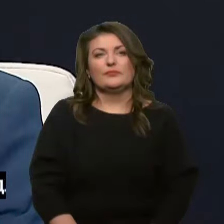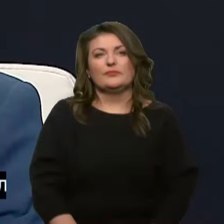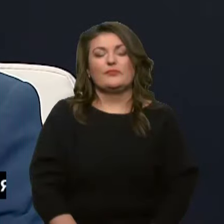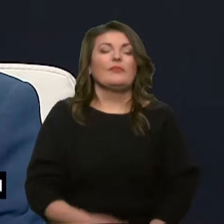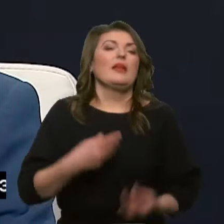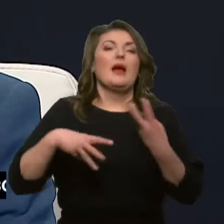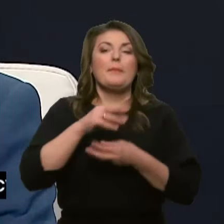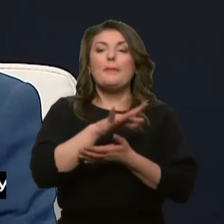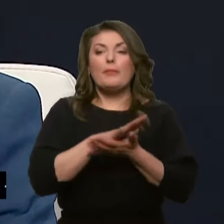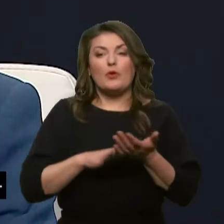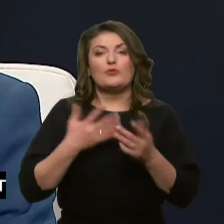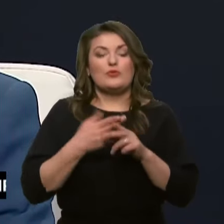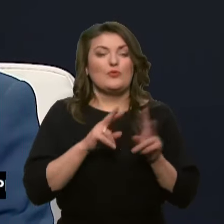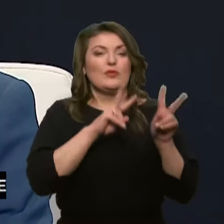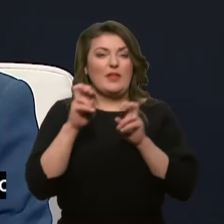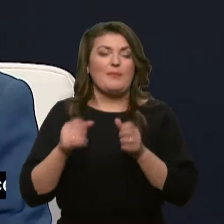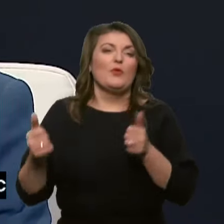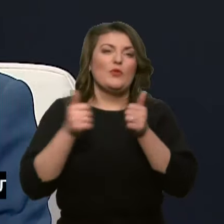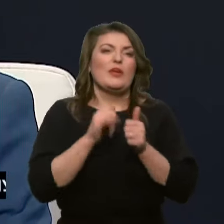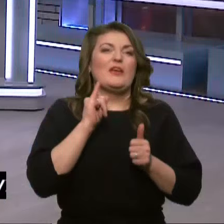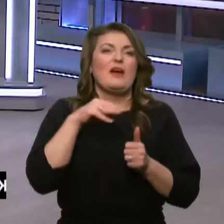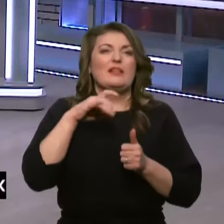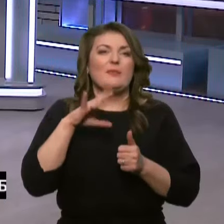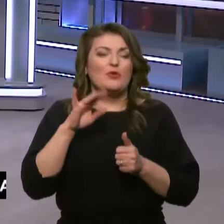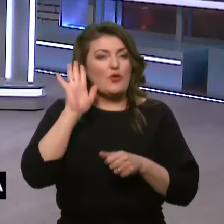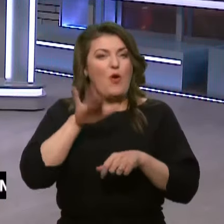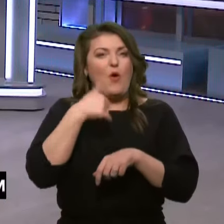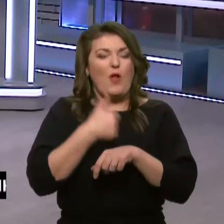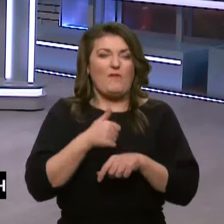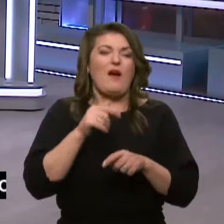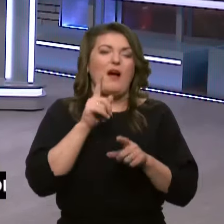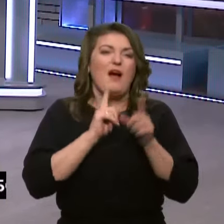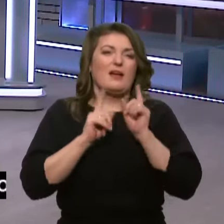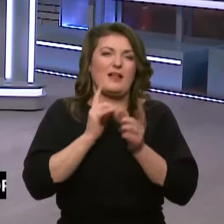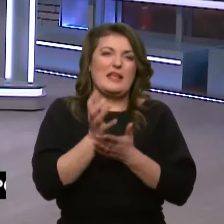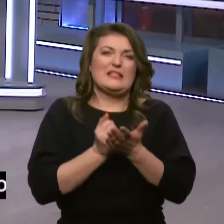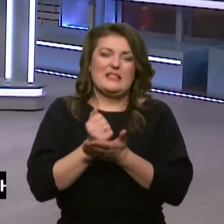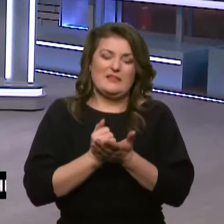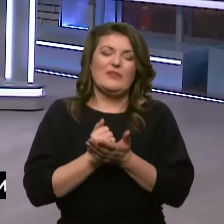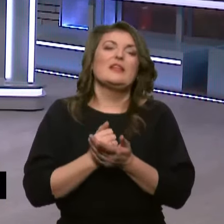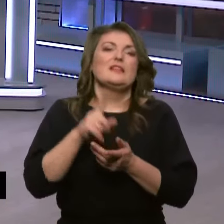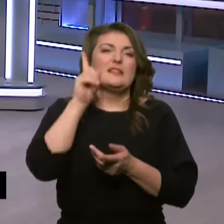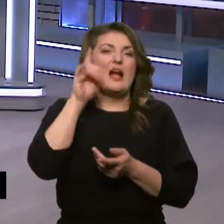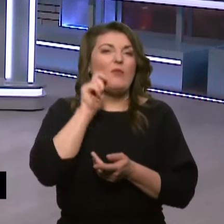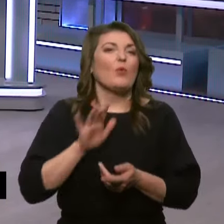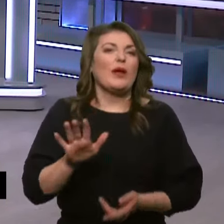Ну, а ми продовжимо, власне, цю тему. Зараз долучимо Івана Тимочка, це голова Ради резервістів сухопутних військ. Слава